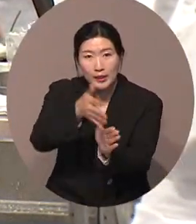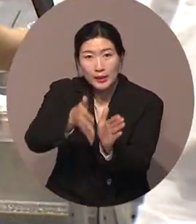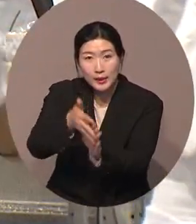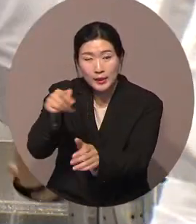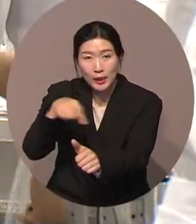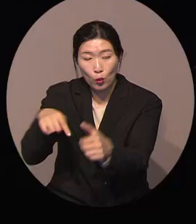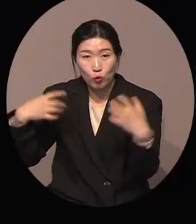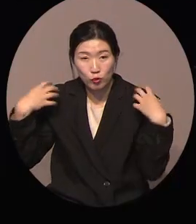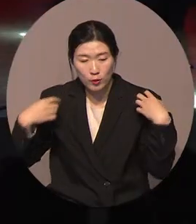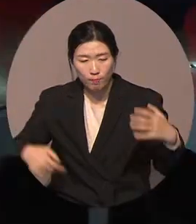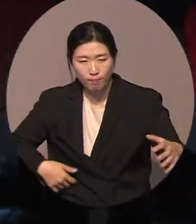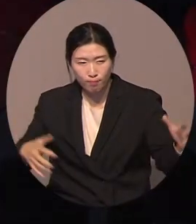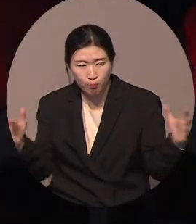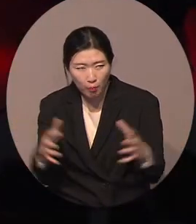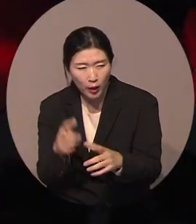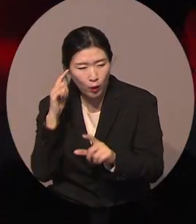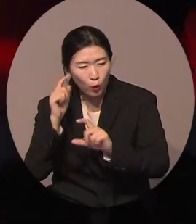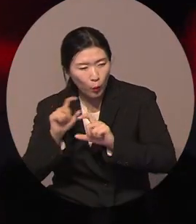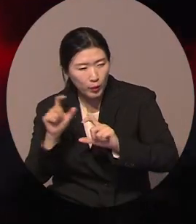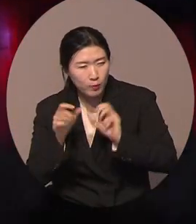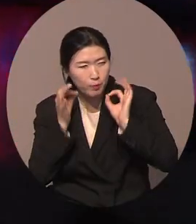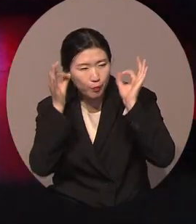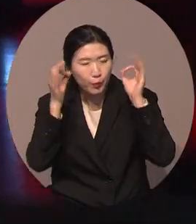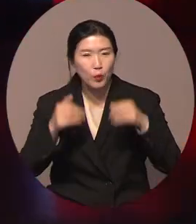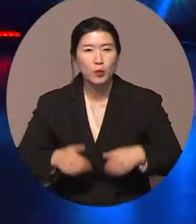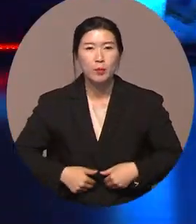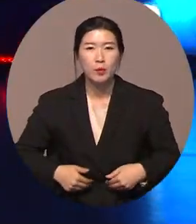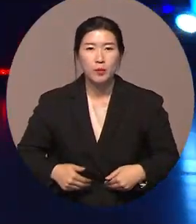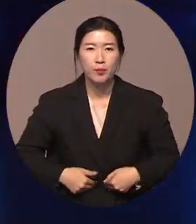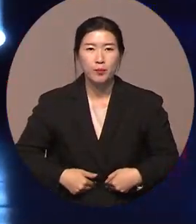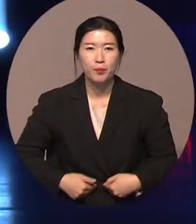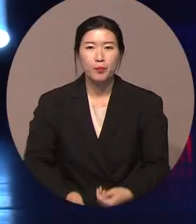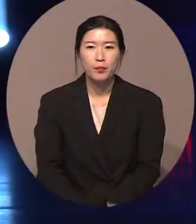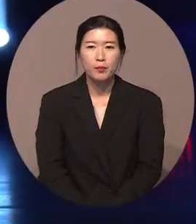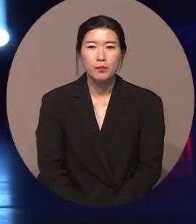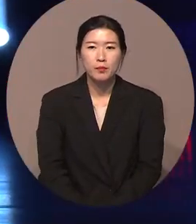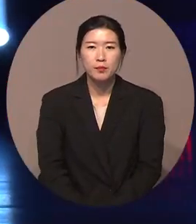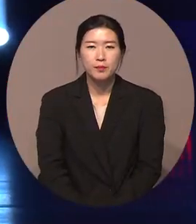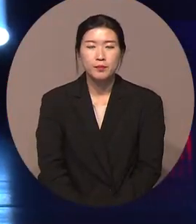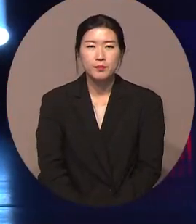교육당국의 적극적인 대책 마련이 필요해 보입니다. MBC 뉴스 김태욱입니다.